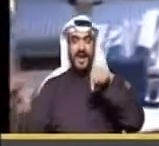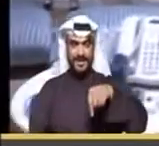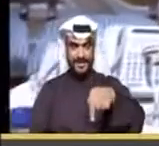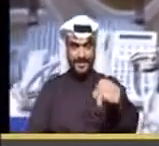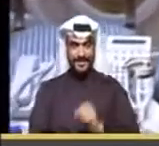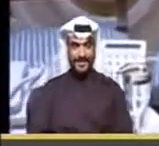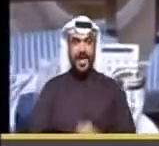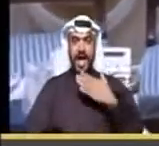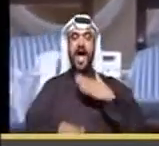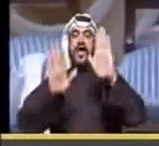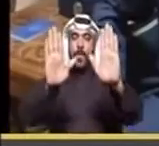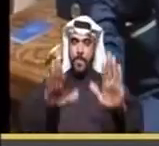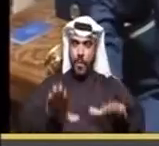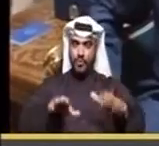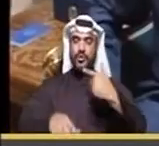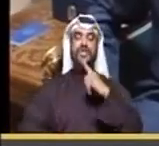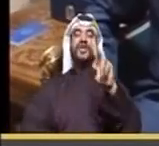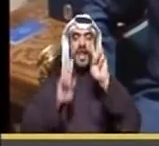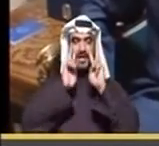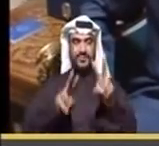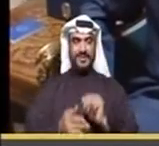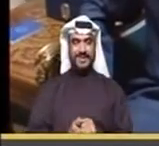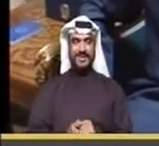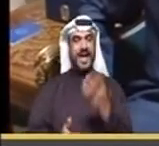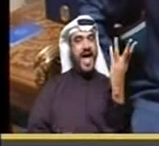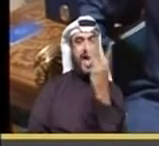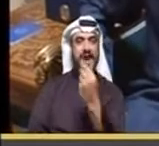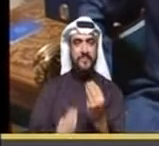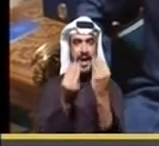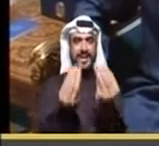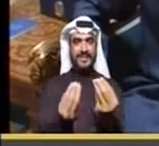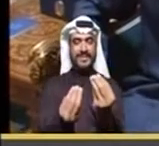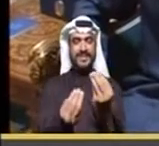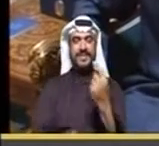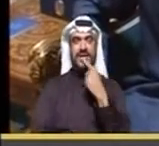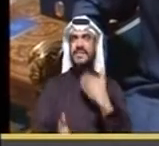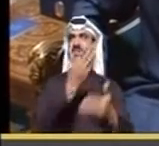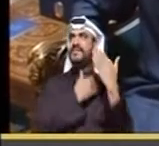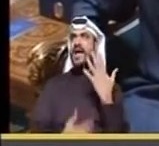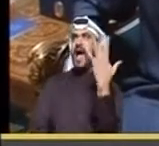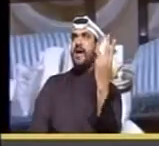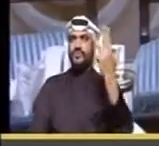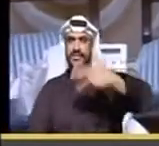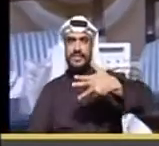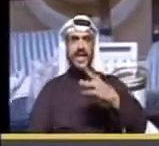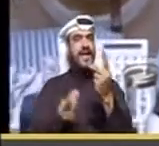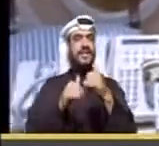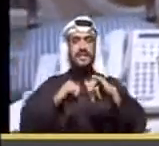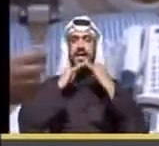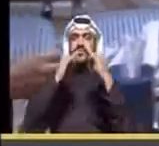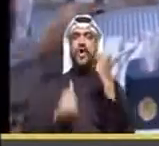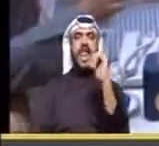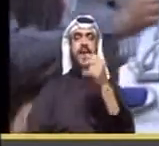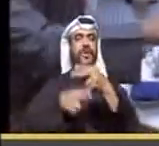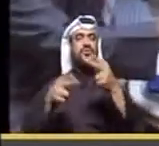الله موجود طول العمر. بعطيك رقم موجودين. سنة 1995 عدد الخيل العربية